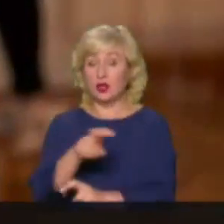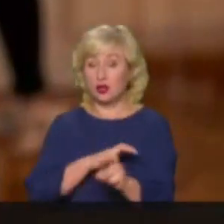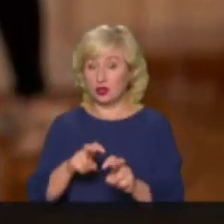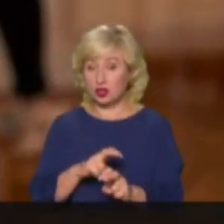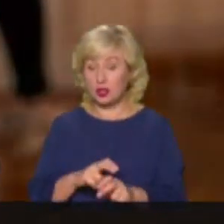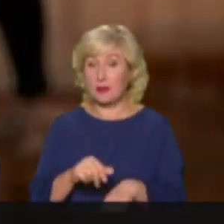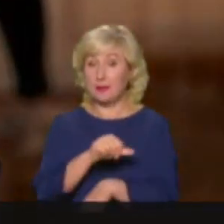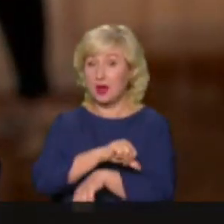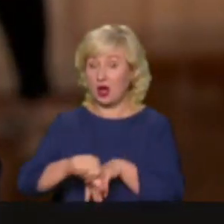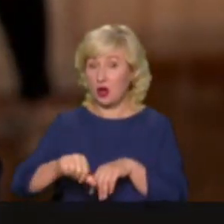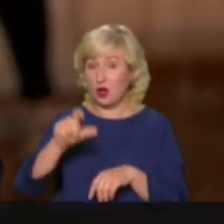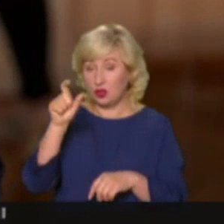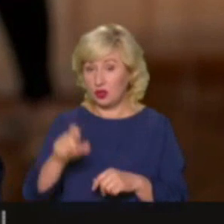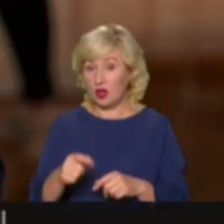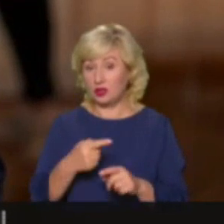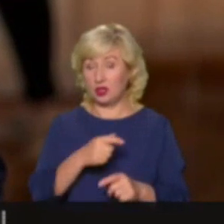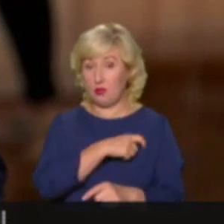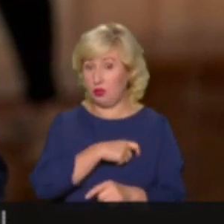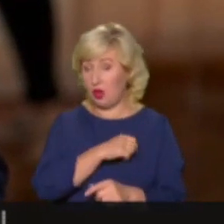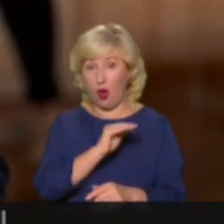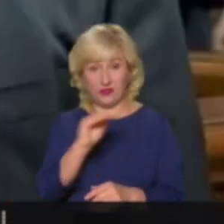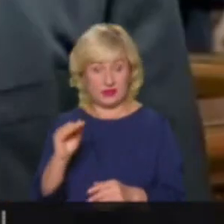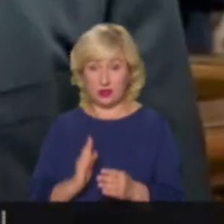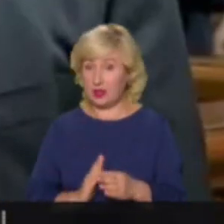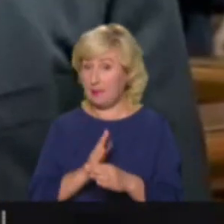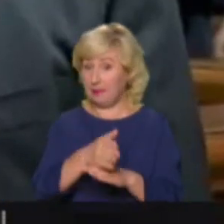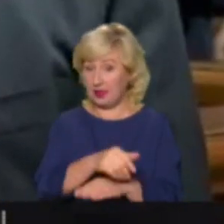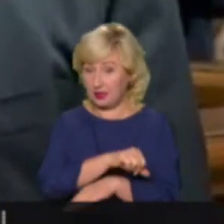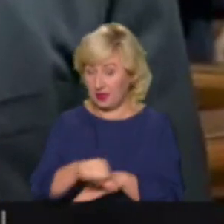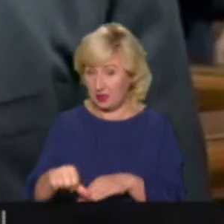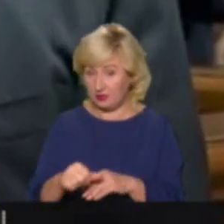прикордонників, цей депутат офіційно кордон не перетинав. У НАБУ,